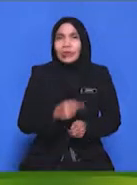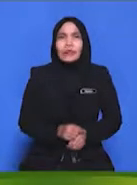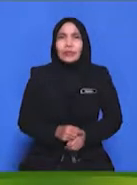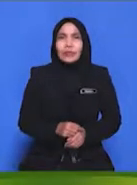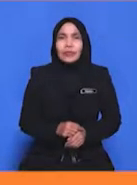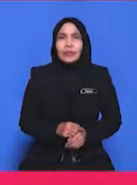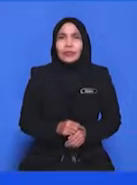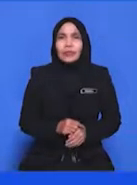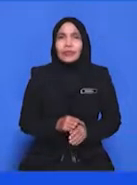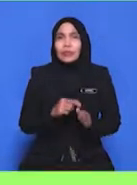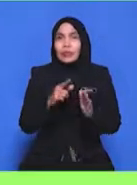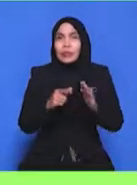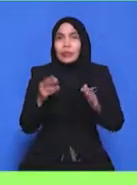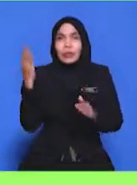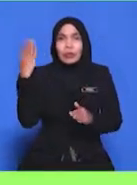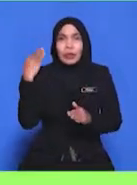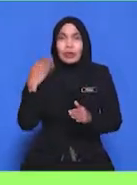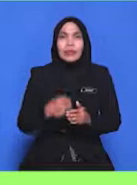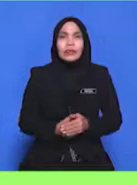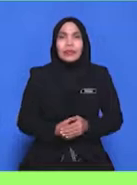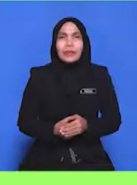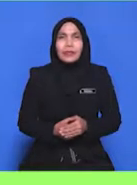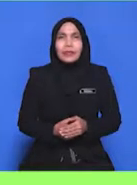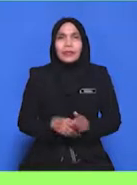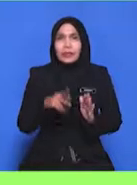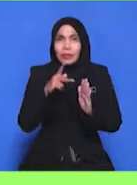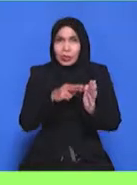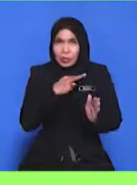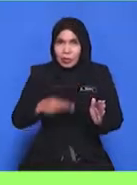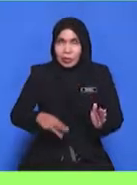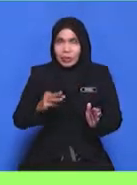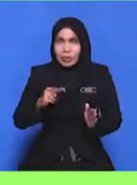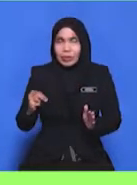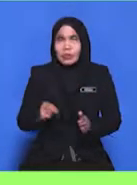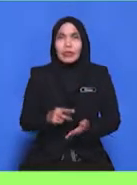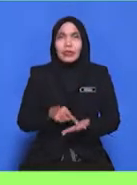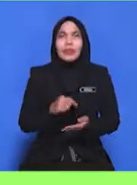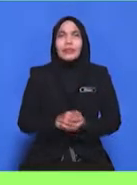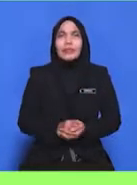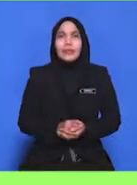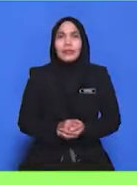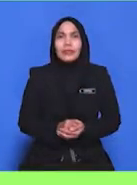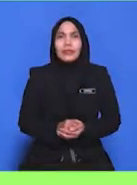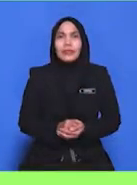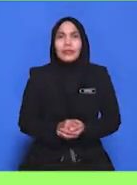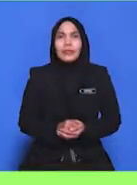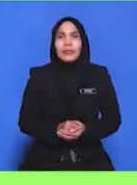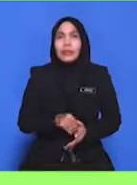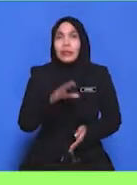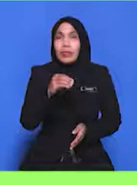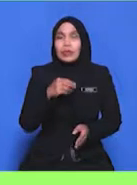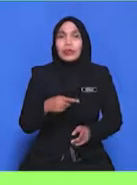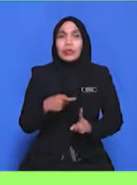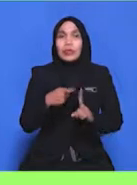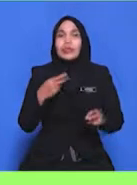Kerajaan Umayyah. Asal penubuhan Kerajaan Umayyah adalah bersempena nama Umayyah bin